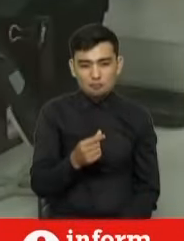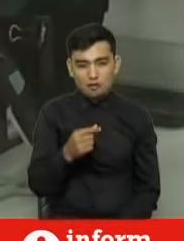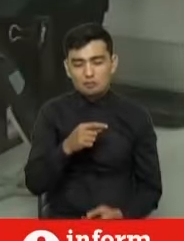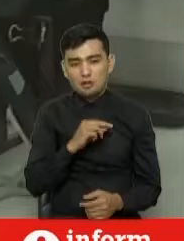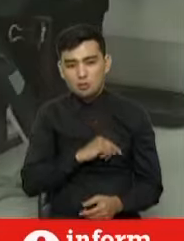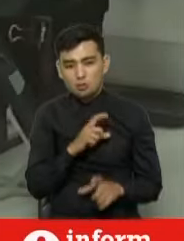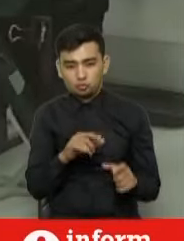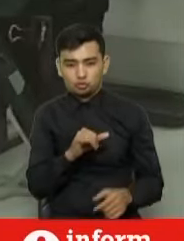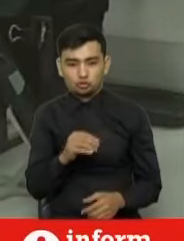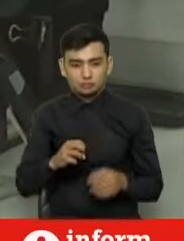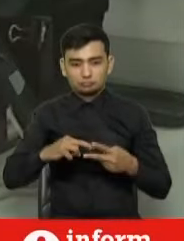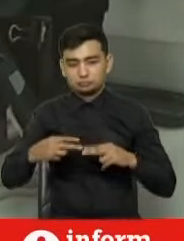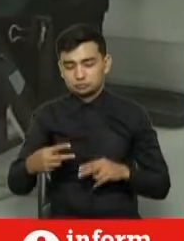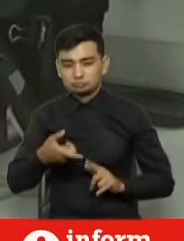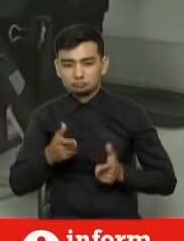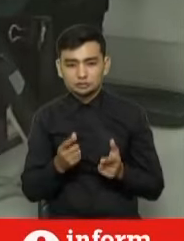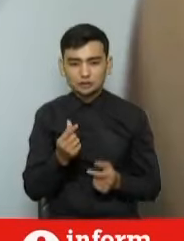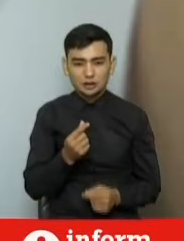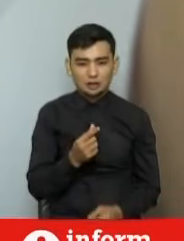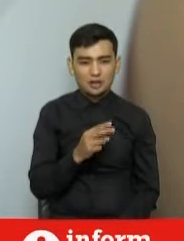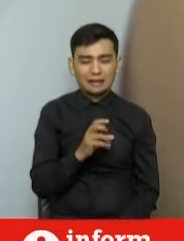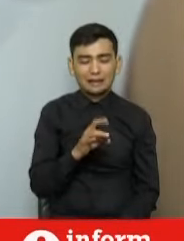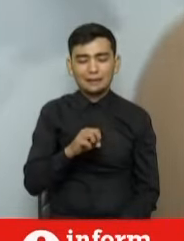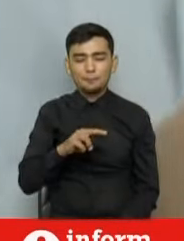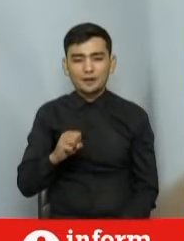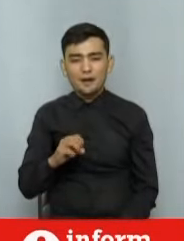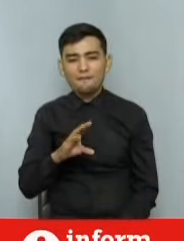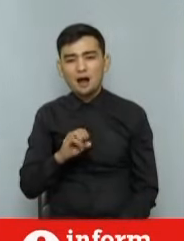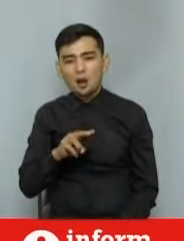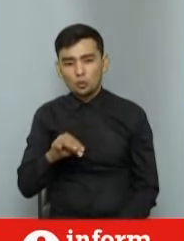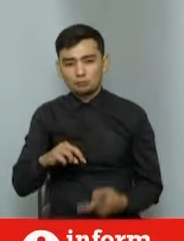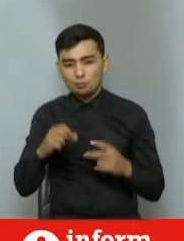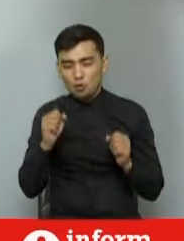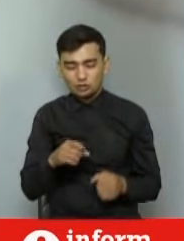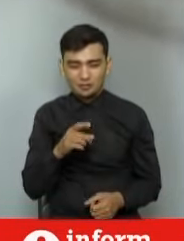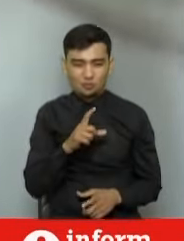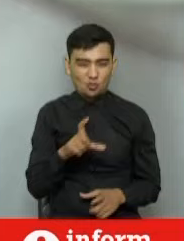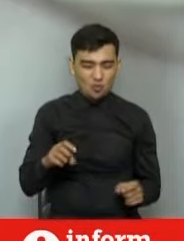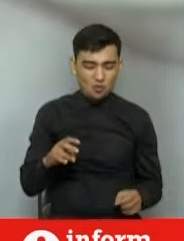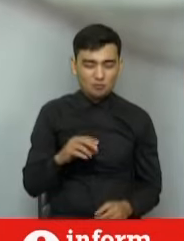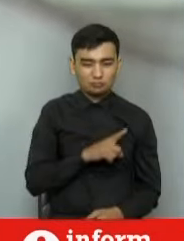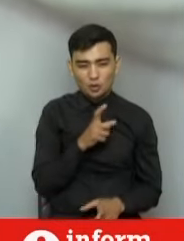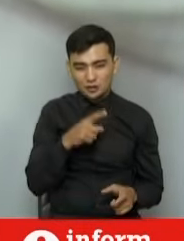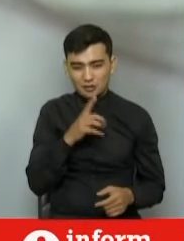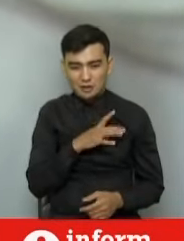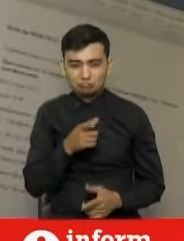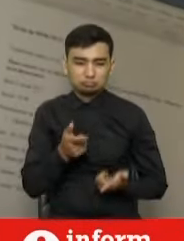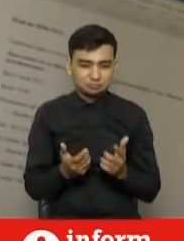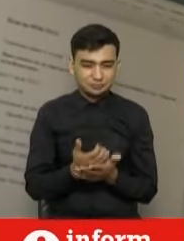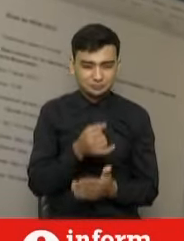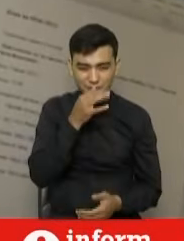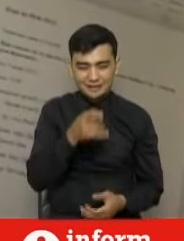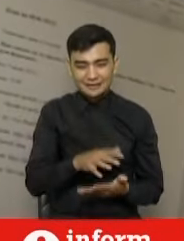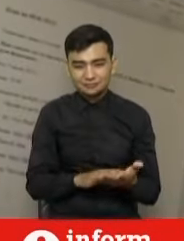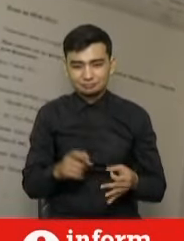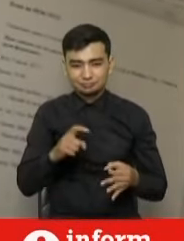разработчики, уже можно обменять на реальную криптовалюту. Но эксперты говорят, так заработать вряд ли получится. Для этого проект должен быть зарегистрирован